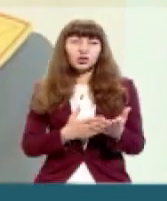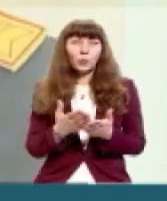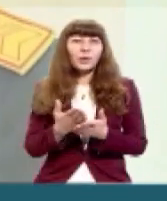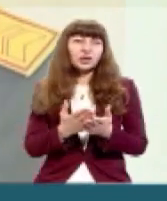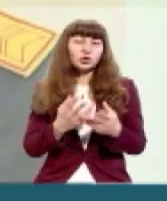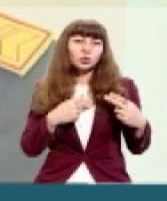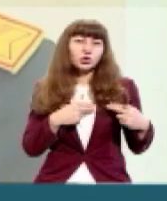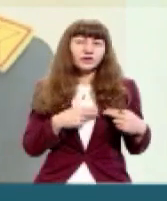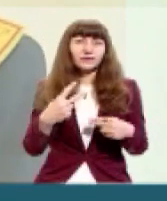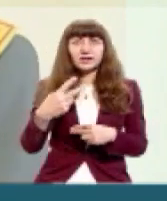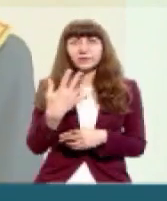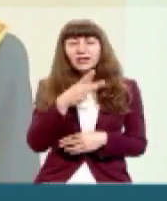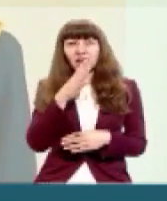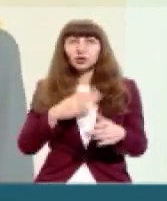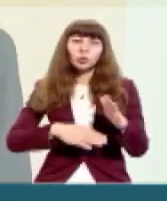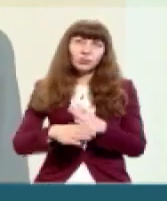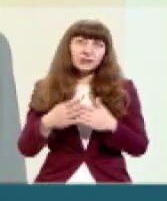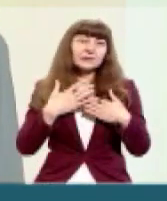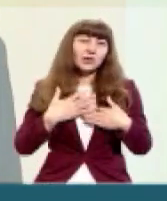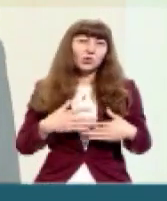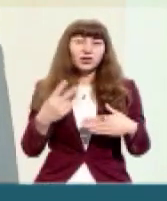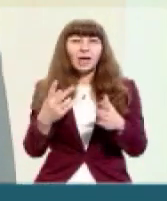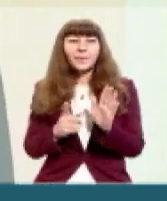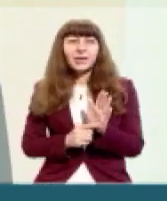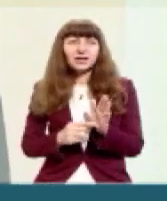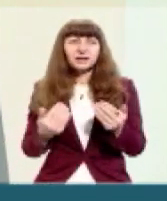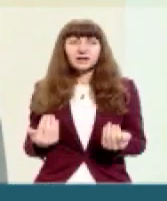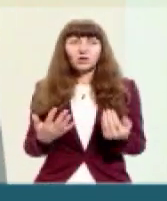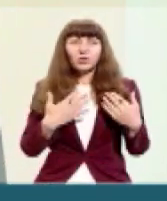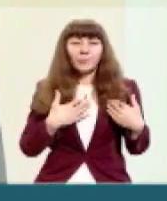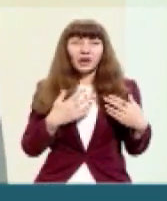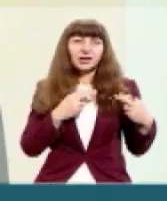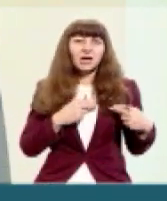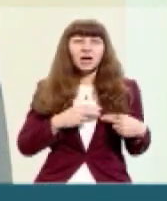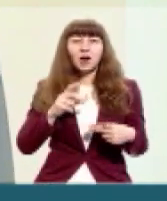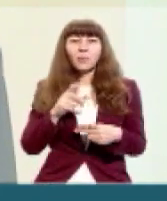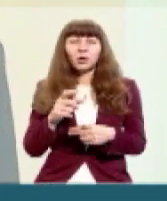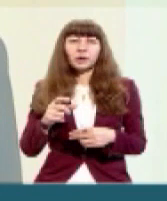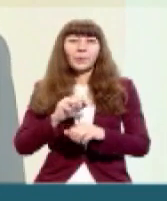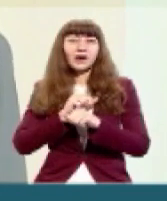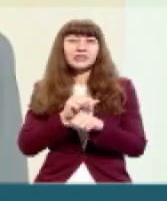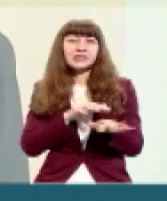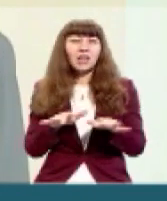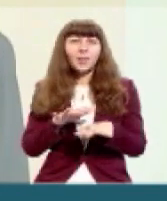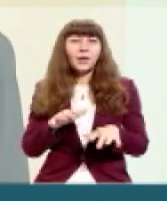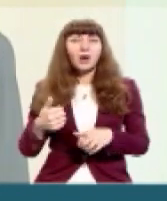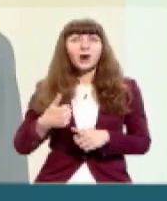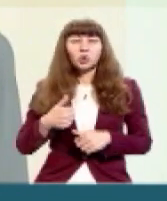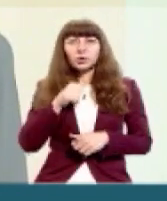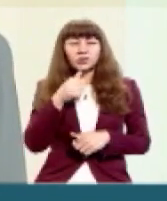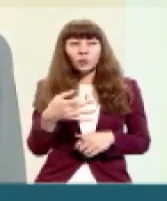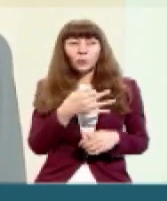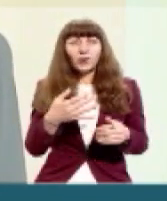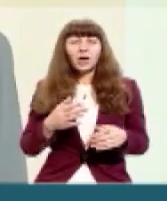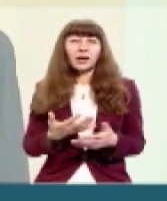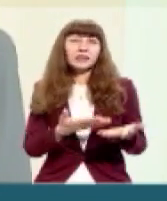лет, благополучно выйти на пенсию. Сегодня мои коллеги с Департамента по делам обороны Кустанайской области пригласили меня вручить